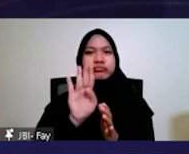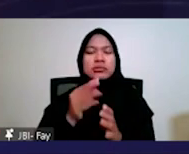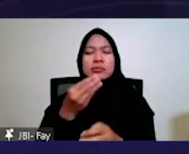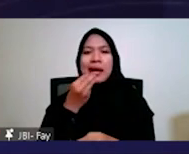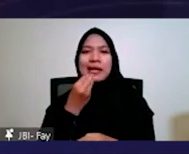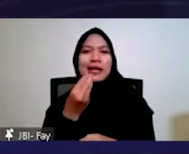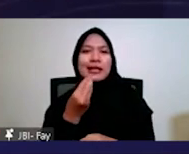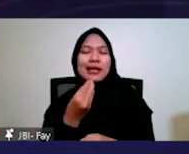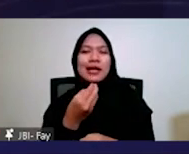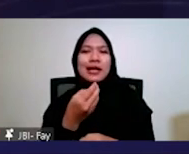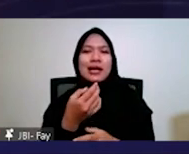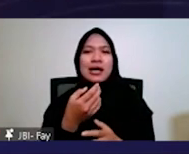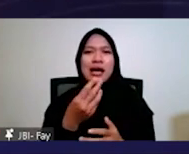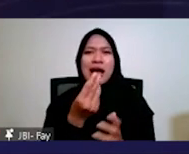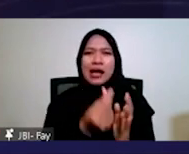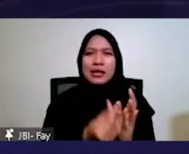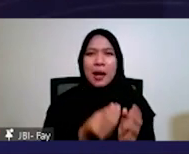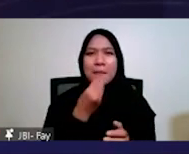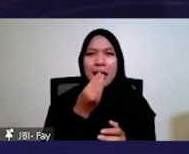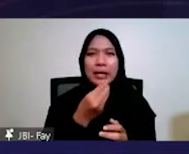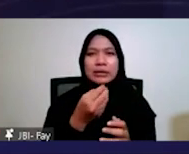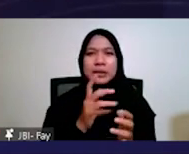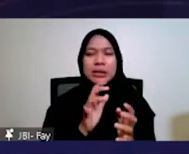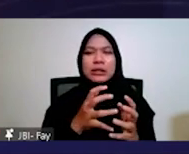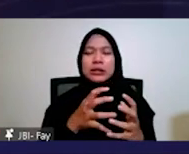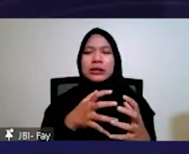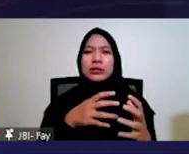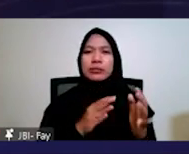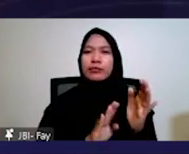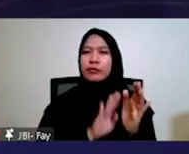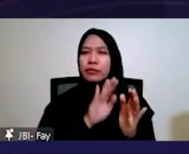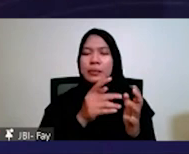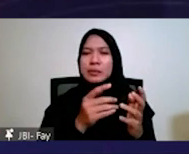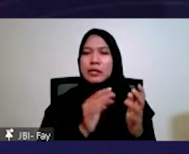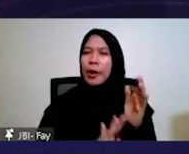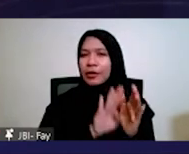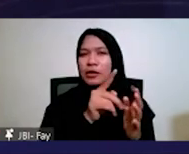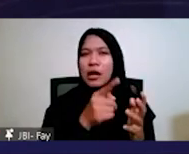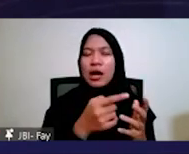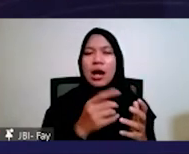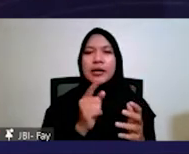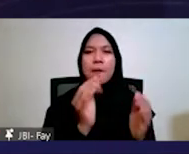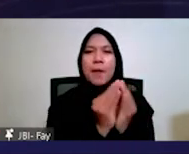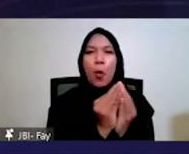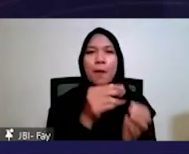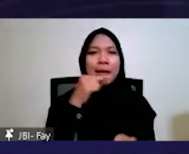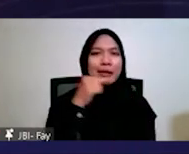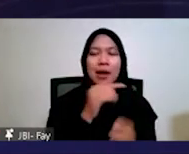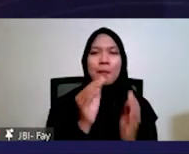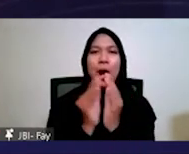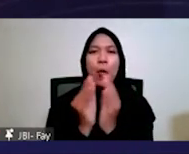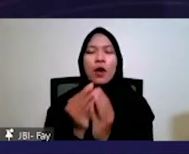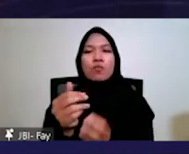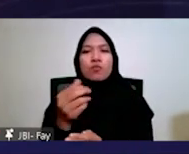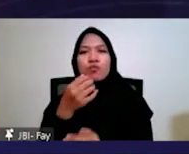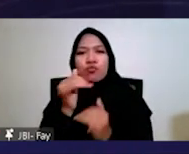inflasi harga-harga makan yang bergejolak tapi eh bawang merah bawang putih cabe merah cabe